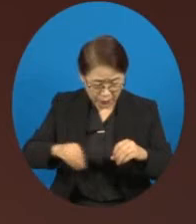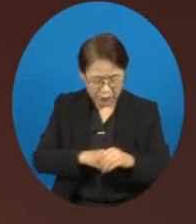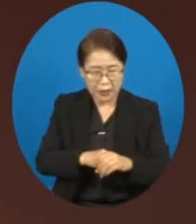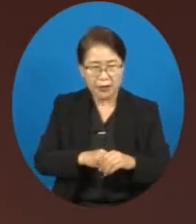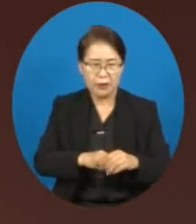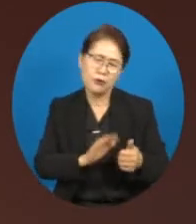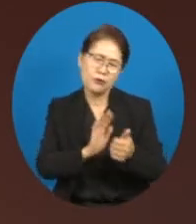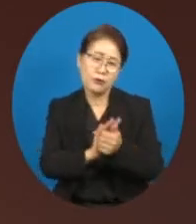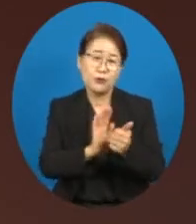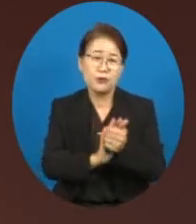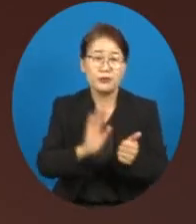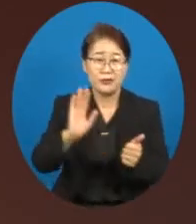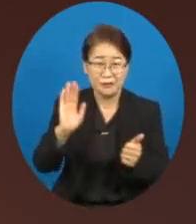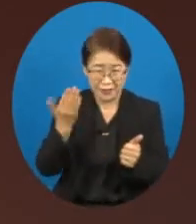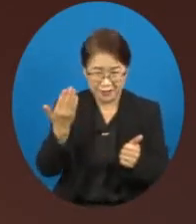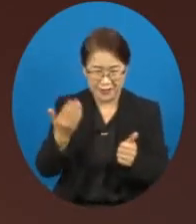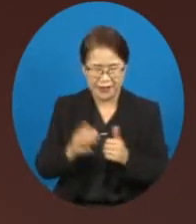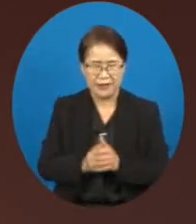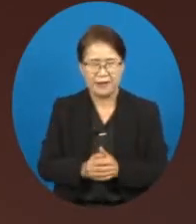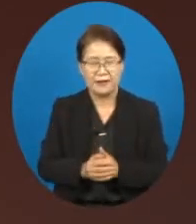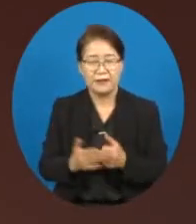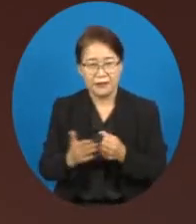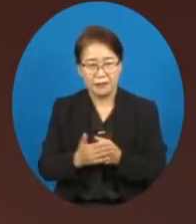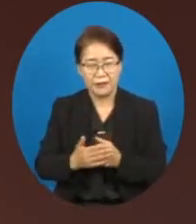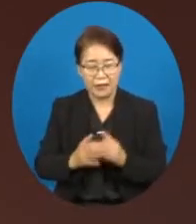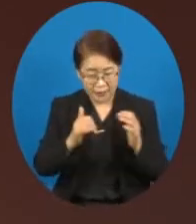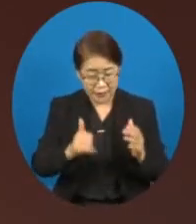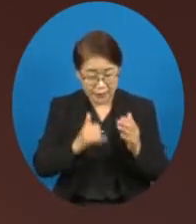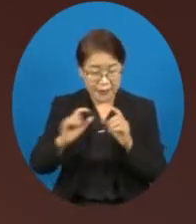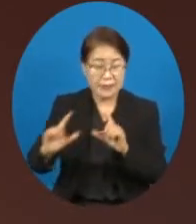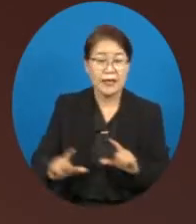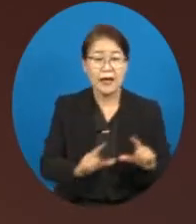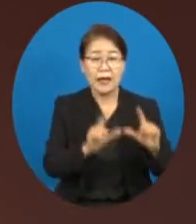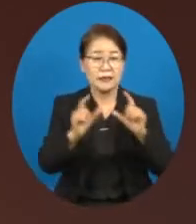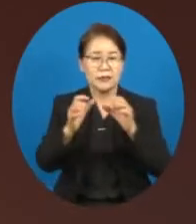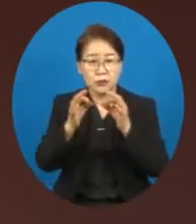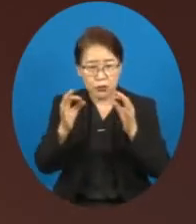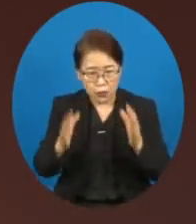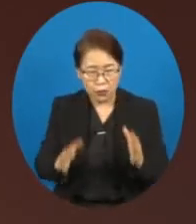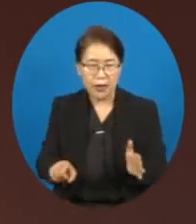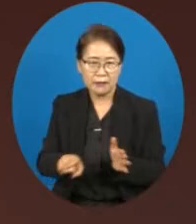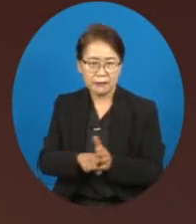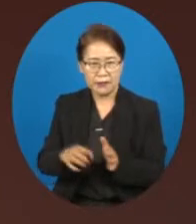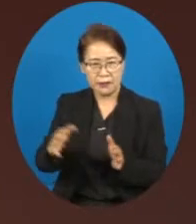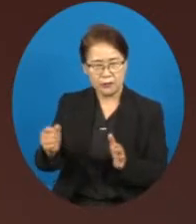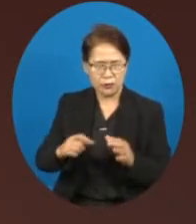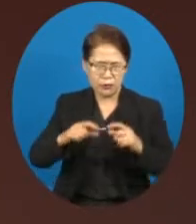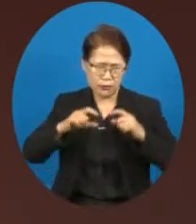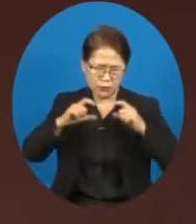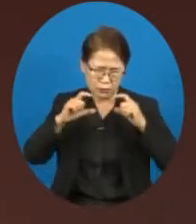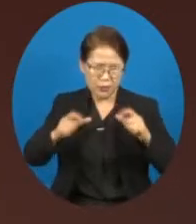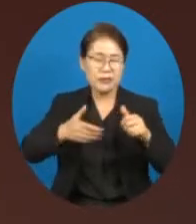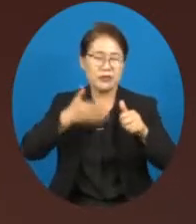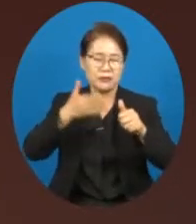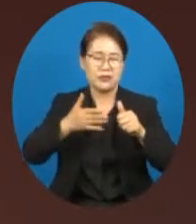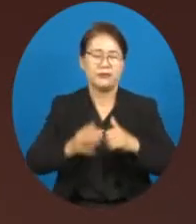것입니다. 그러므로 여러분, 우리도 이 세상을 살아가면서 믿음으로 외치시기를